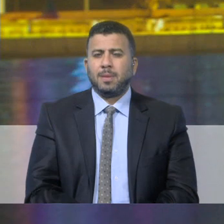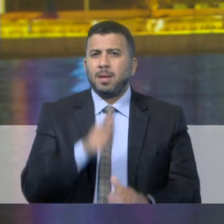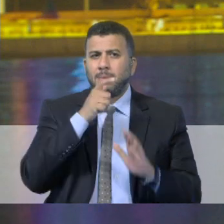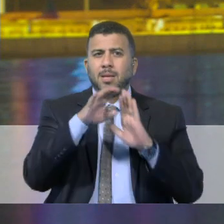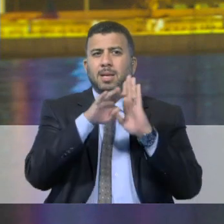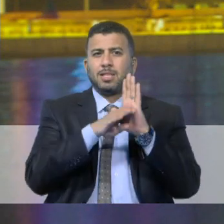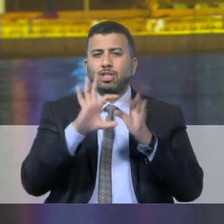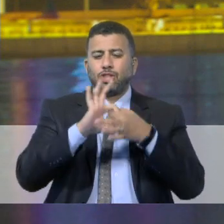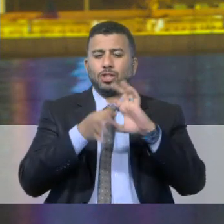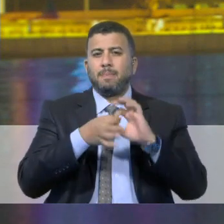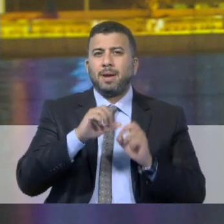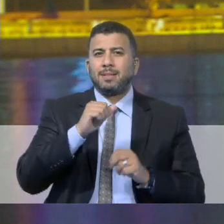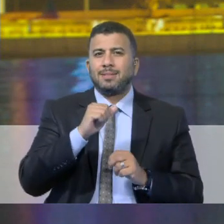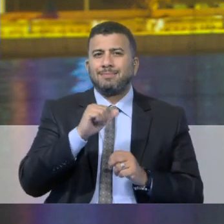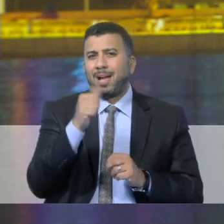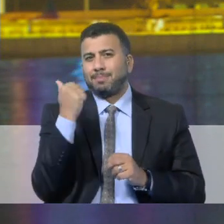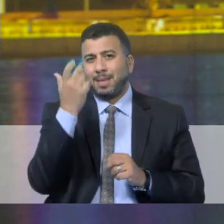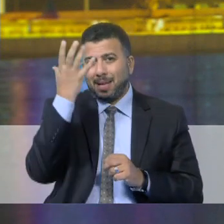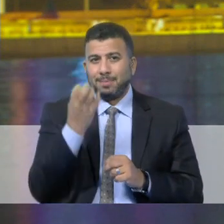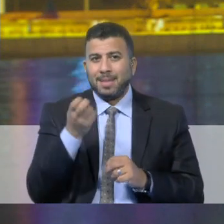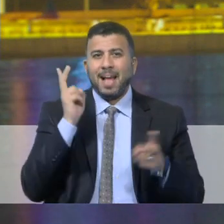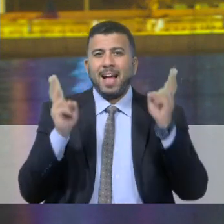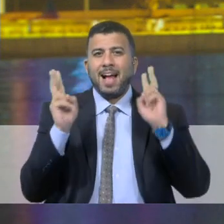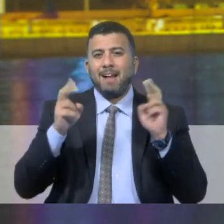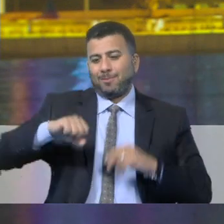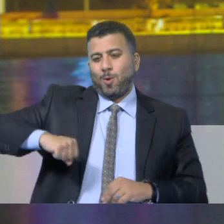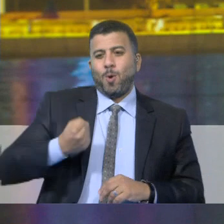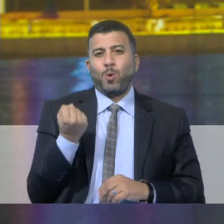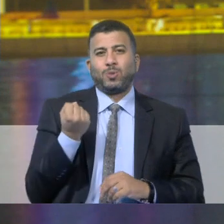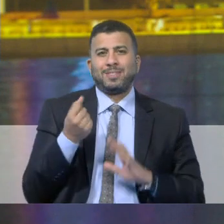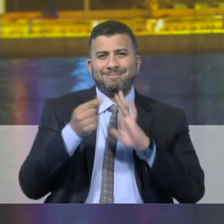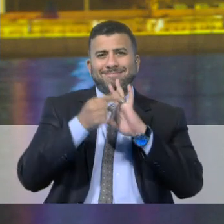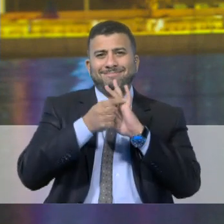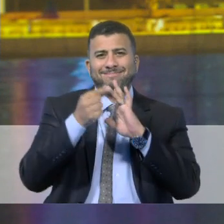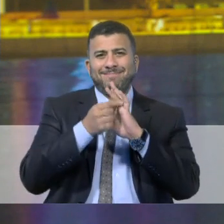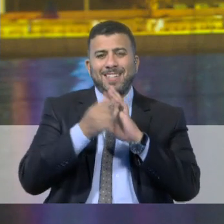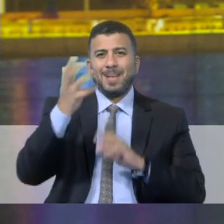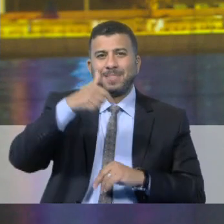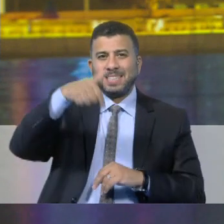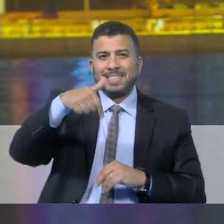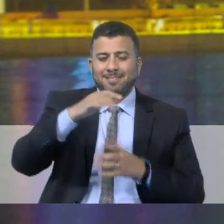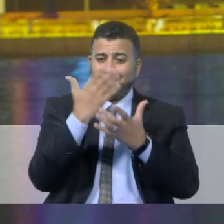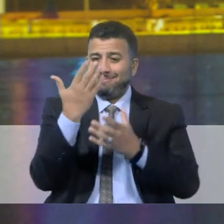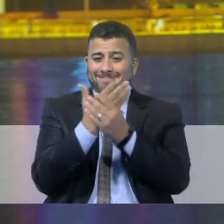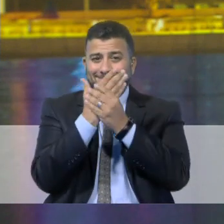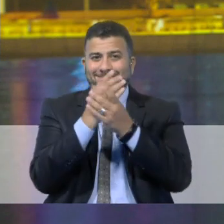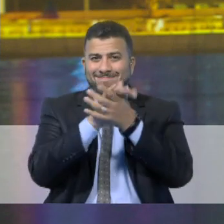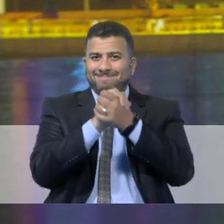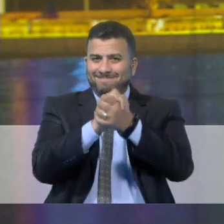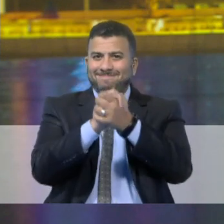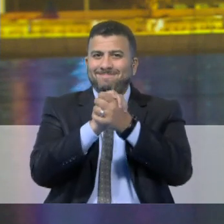نظمت جمعية الشارقة الخيرية مساء أمس حفل العرس الجماعي السادس تحت شعار يدا بيد لعفة